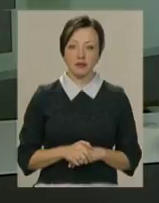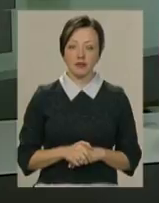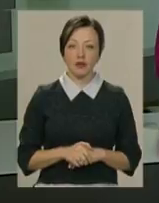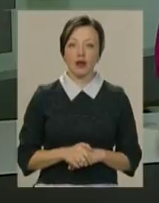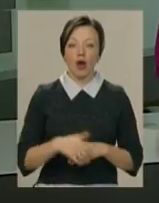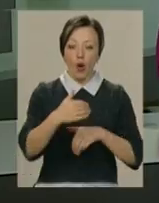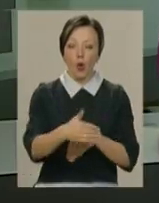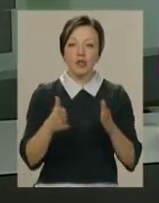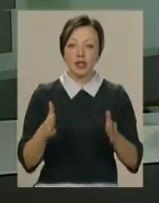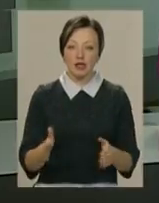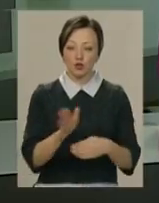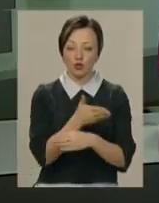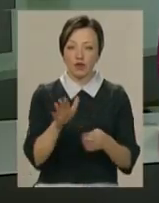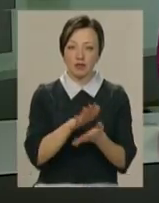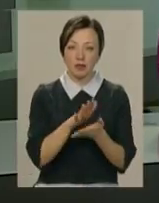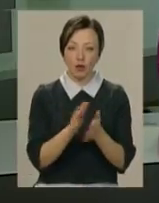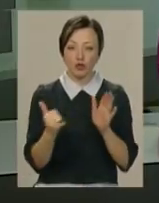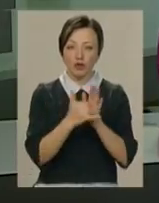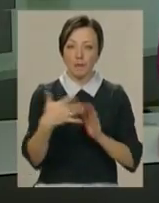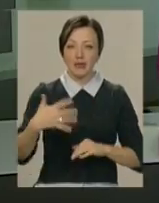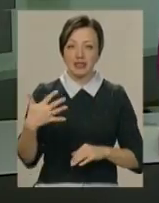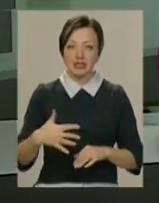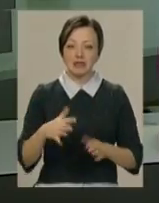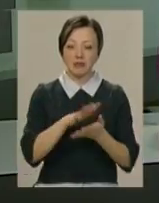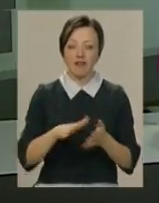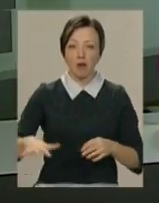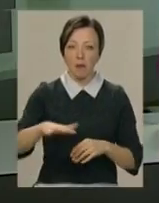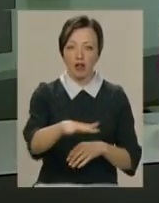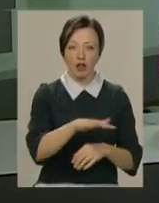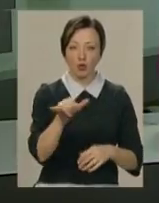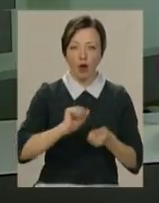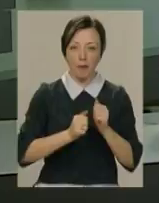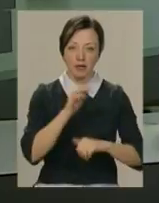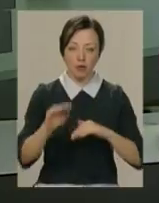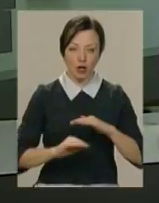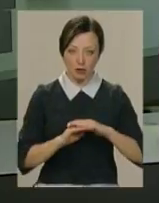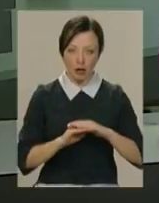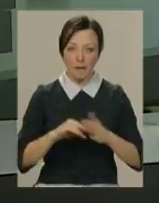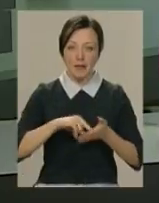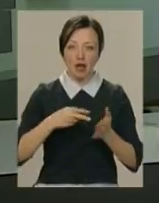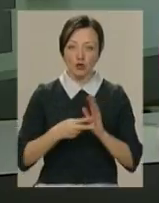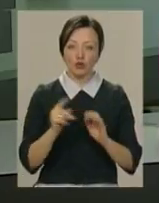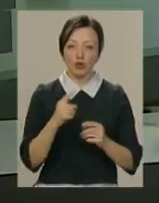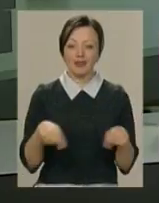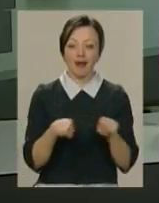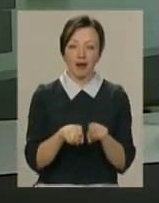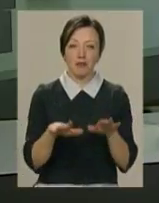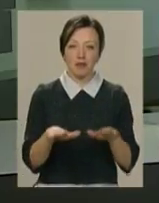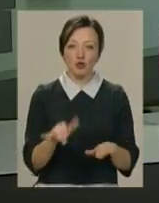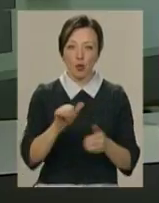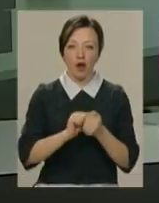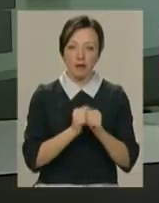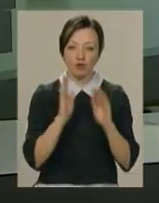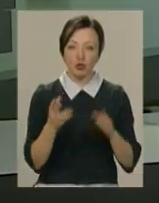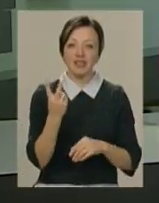Контейнери для сортування відходів встановили на 50 сміттєвих майданчиках у Кам'янці-Подільському. Планується, що таких місць у